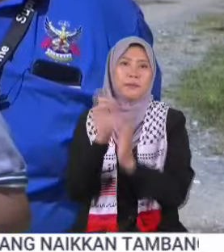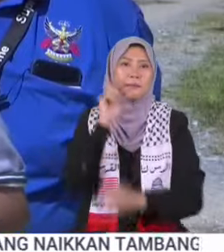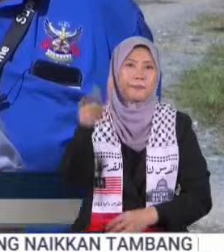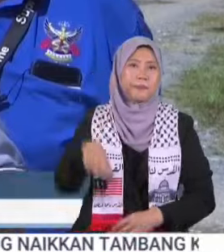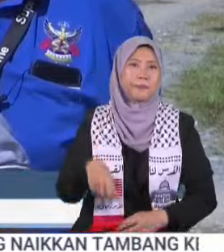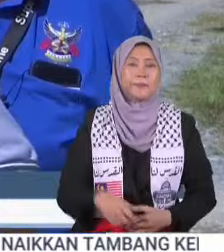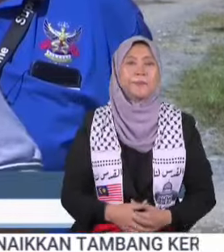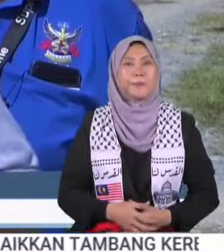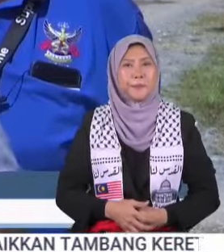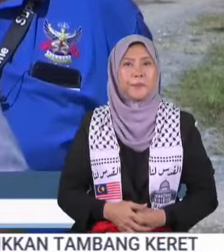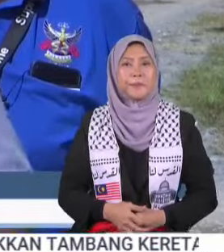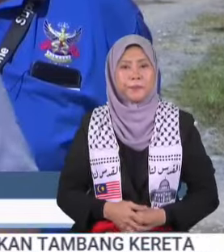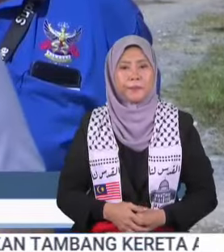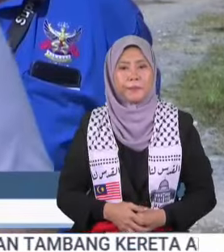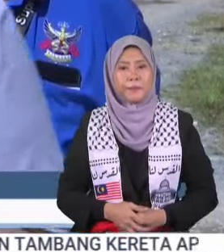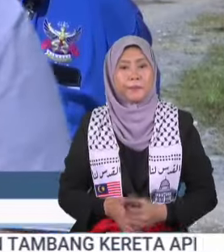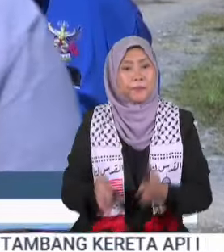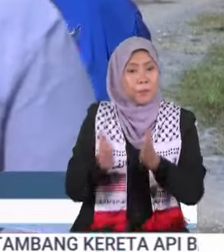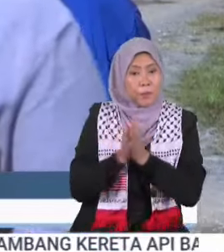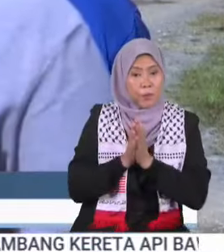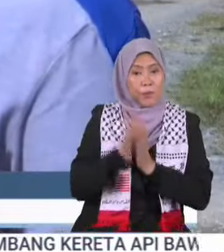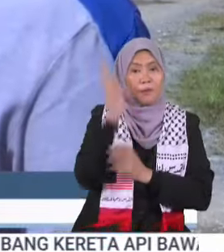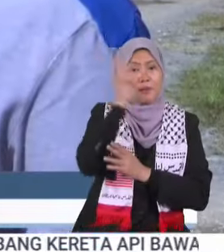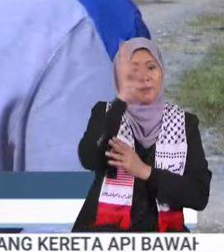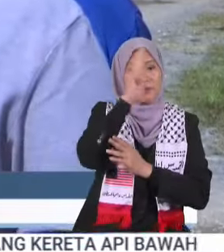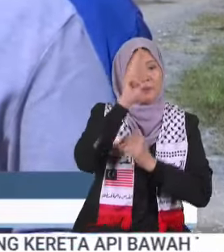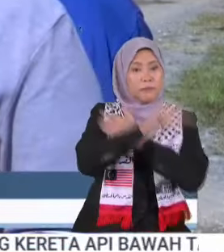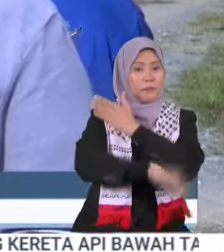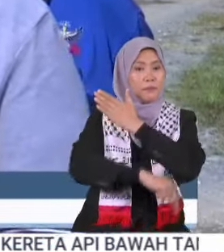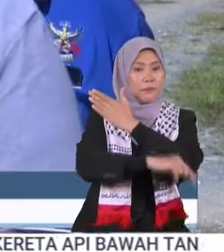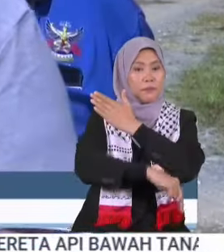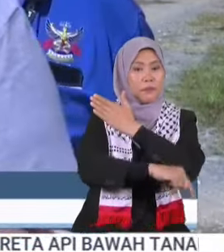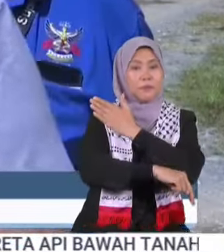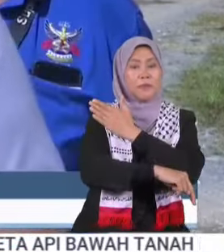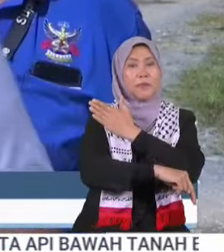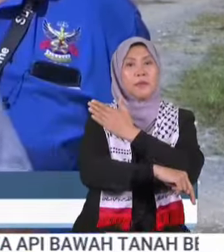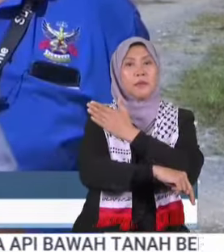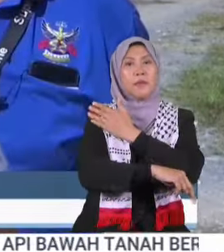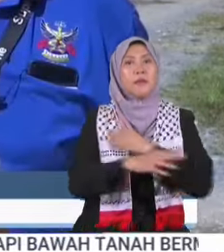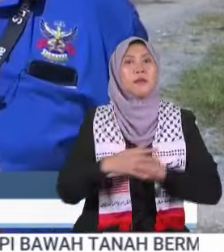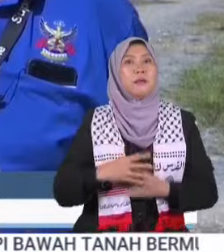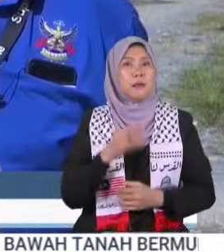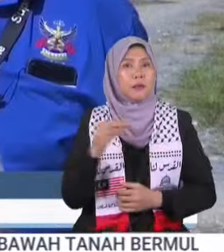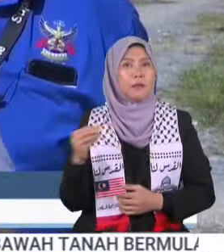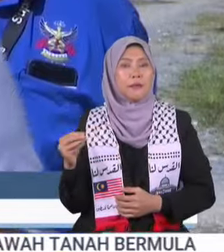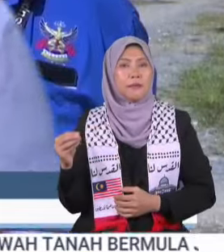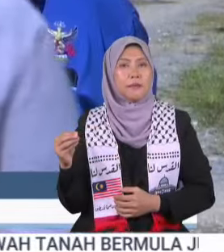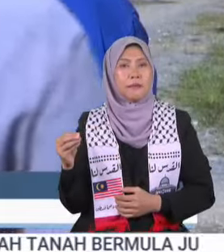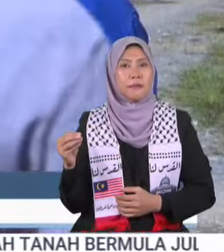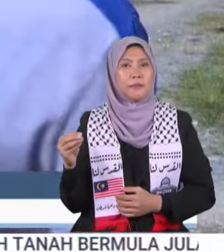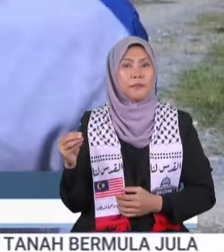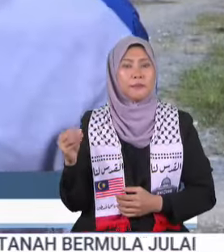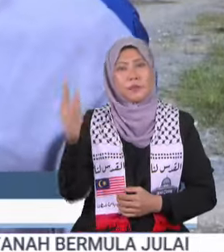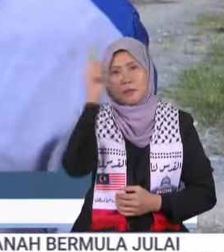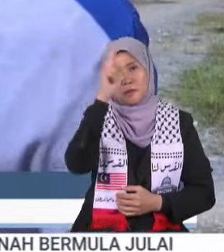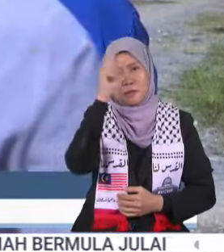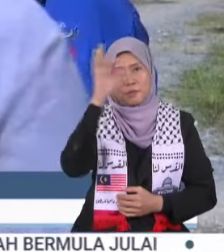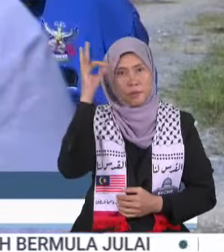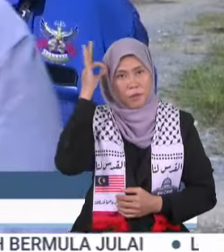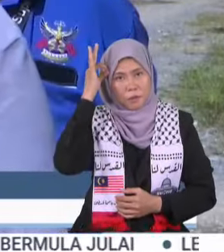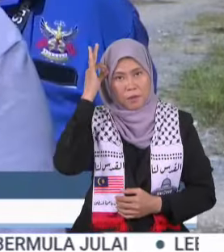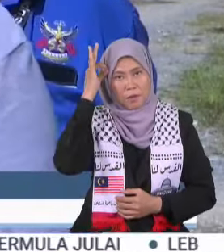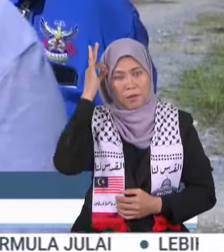Darussalam kita mohonlah kepada kerajaan negeri dan juga kepadaan persekutuan di bawah